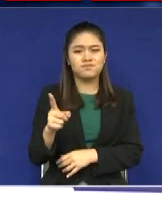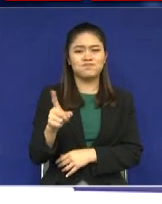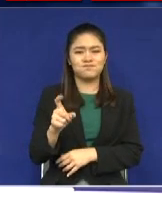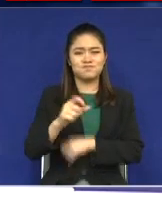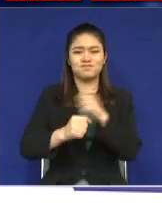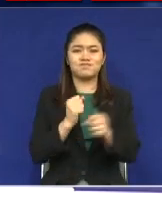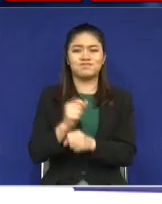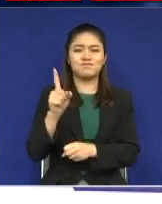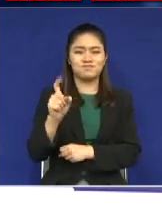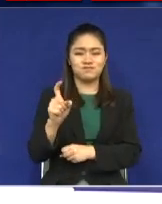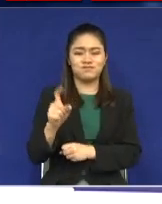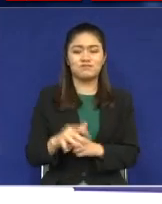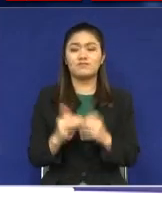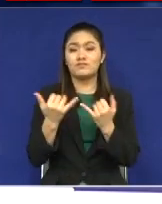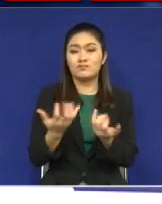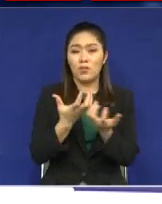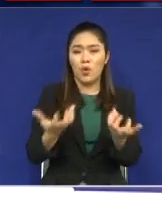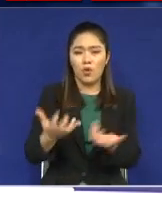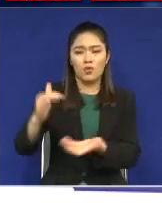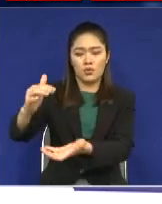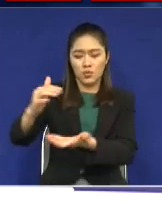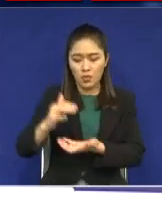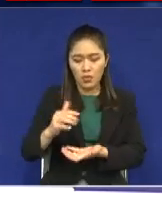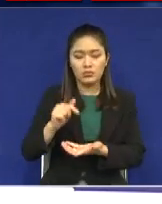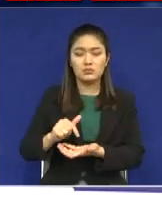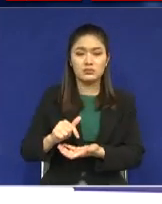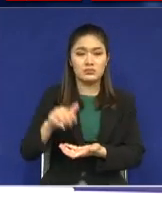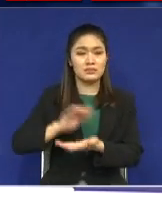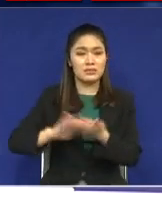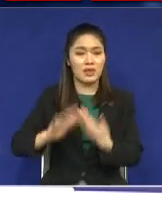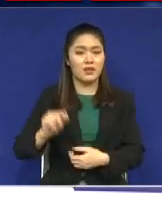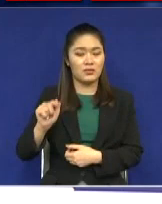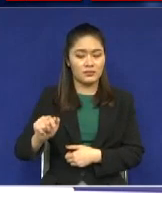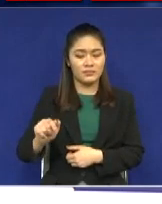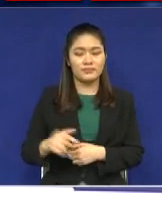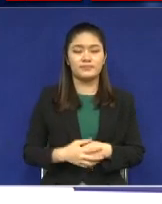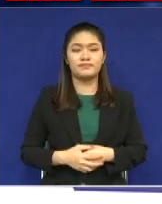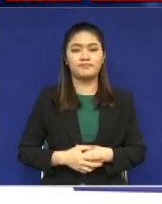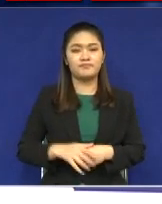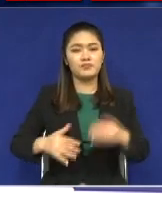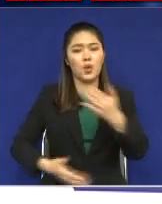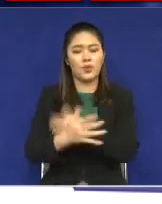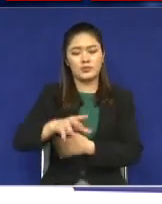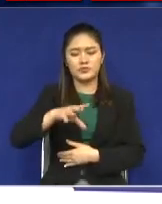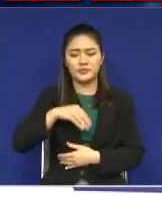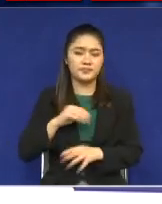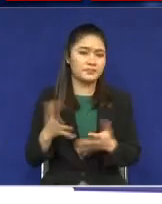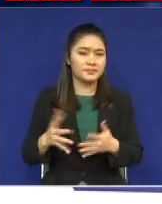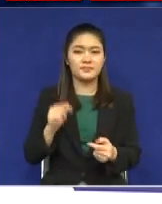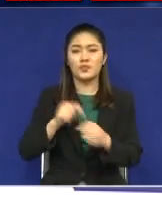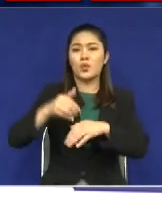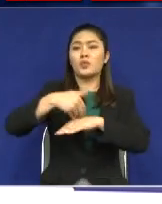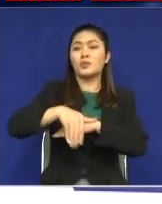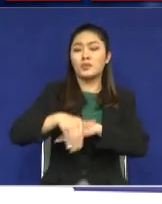ปเรื่อยๆนะครับเพราะฉะนั้นของที่มาถึงเราหลังจากที่มีการจัดส่งไปแล้วเนี่ยนะครับก็ไม่ได้มีโอกาสสูงมากโดยเฉพาะในส่วนภายนอกนะ